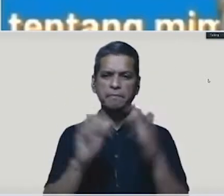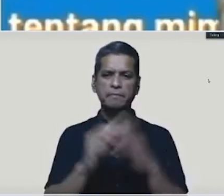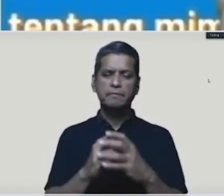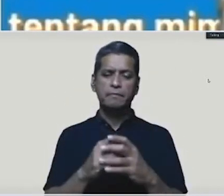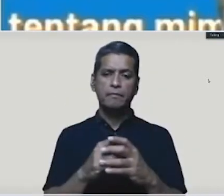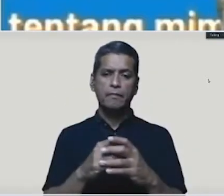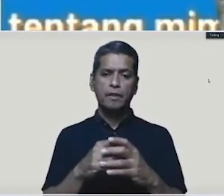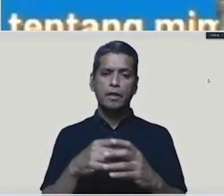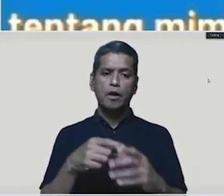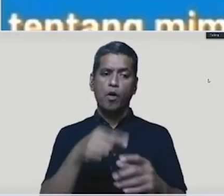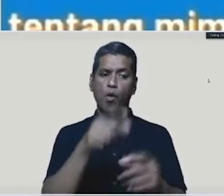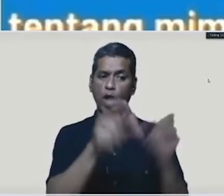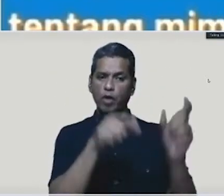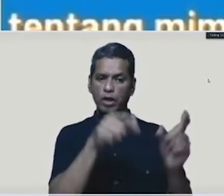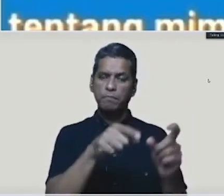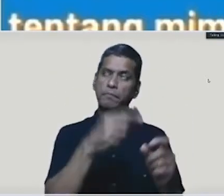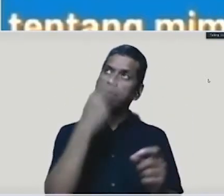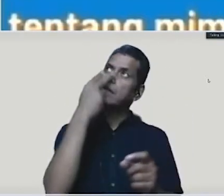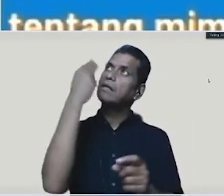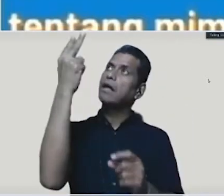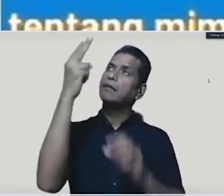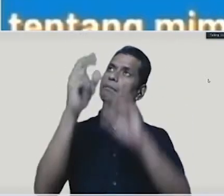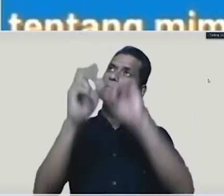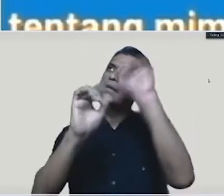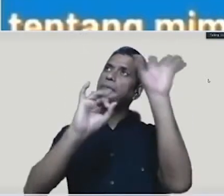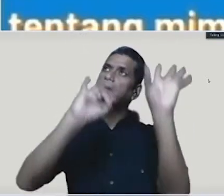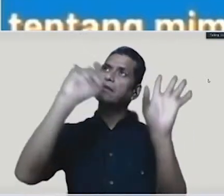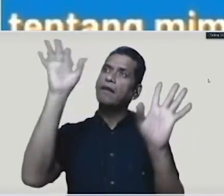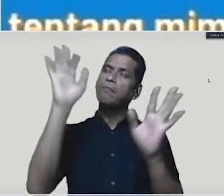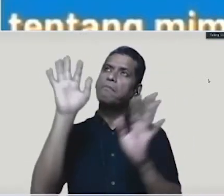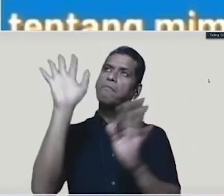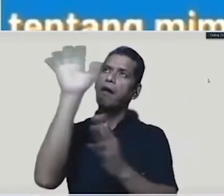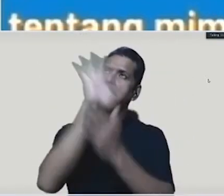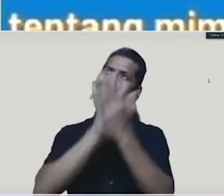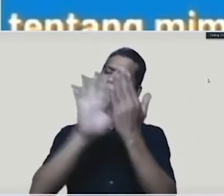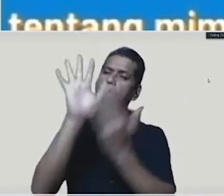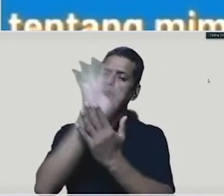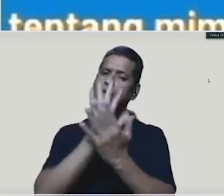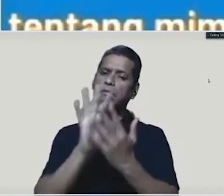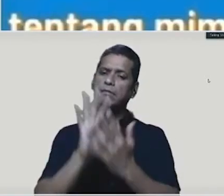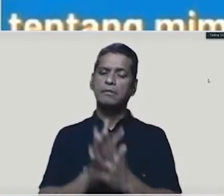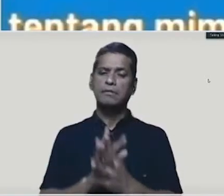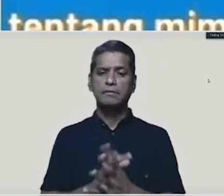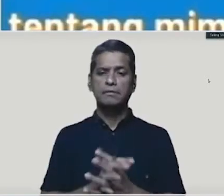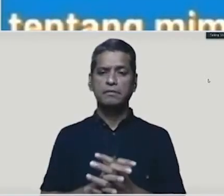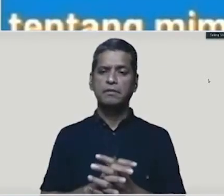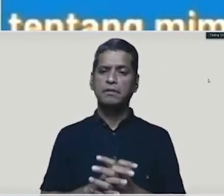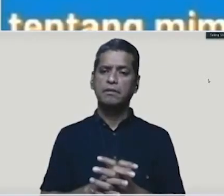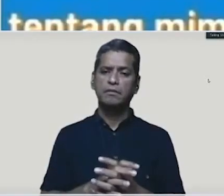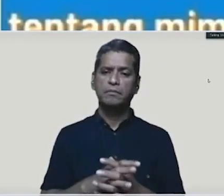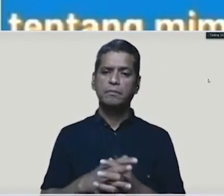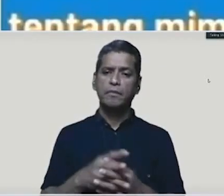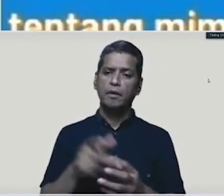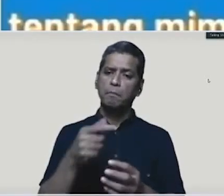bintang dan berdasarkan bintang-bintang itu maka di mereka akan memberikan